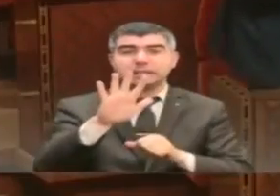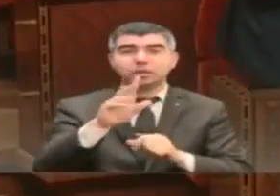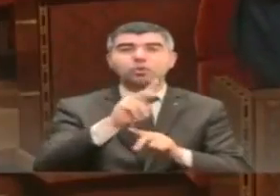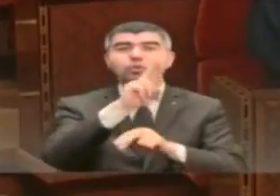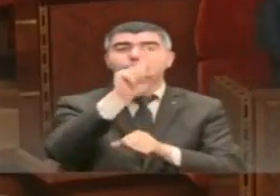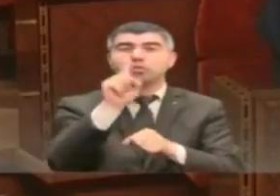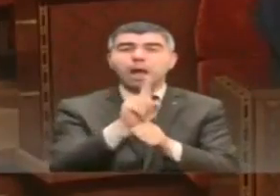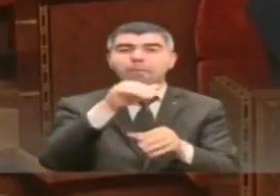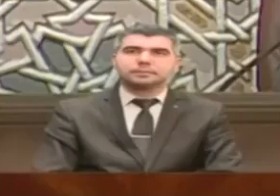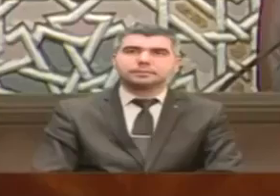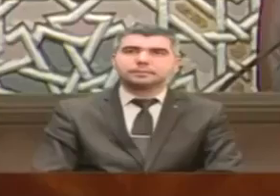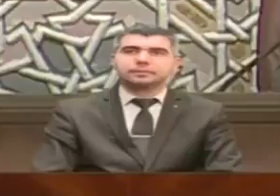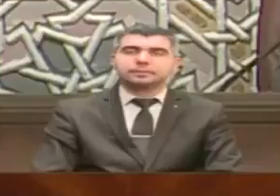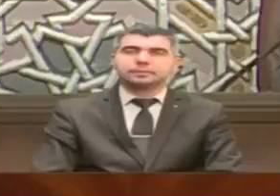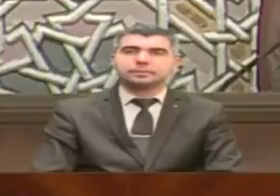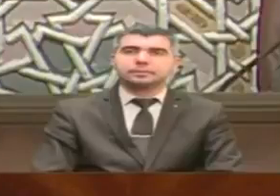دوار. شكرا سيد الرئيس.